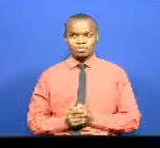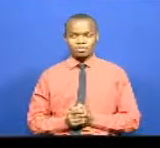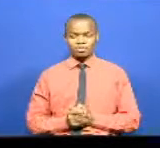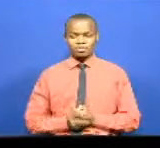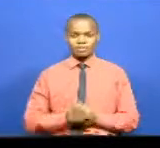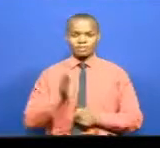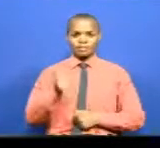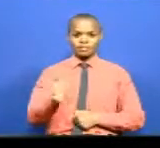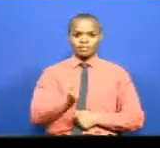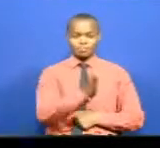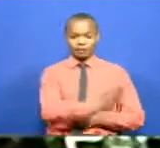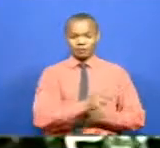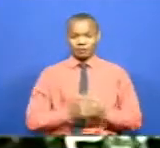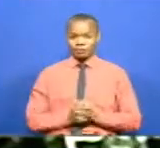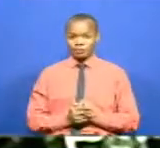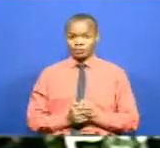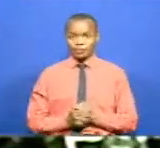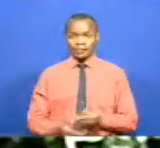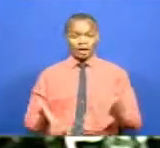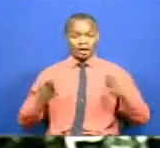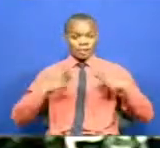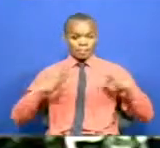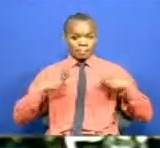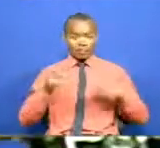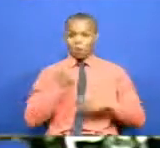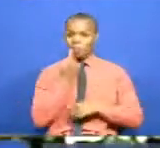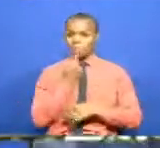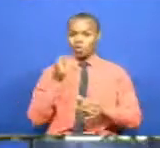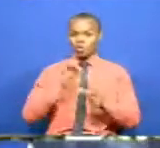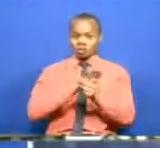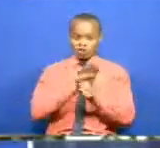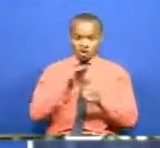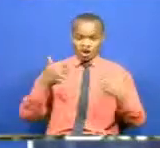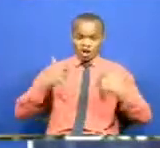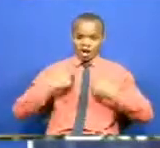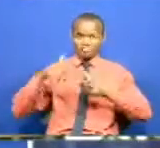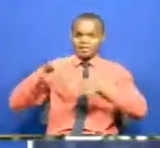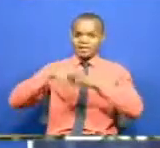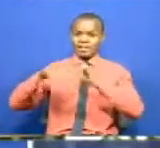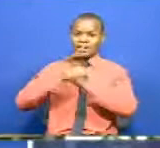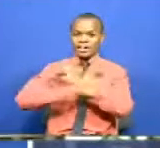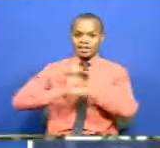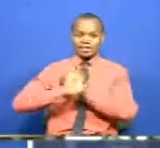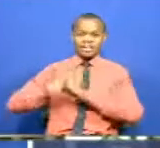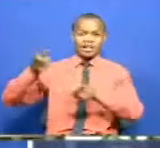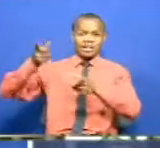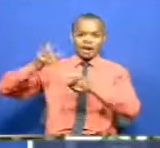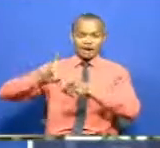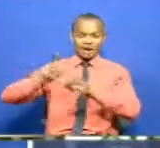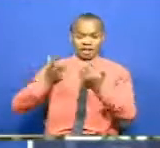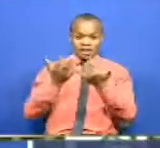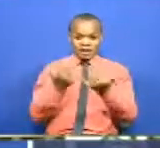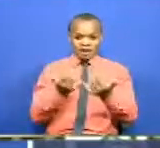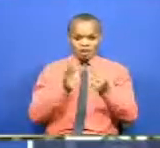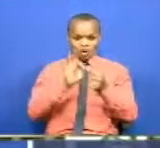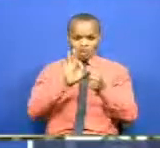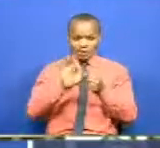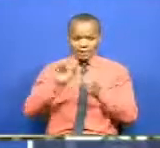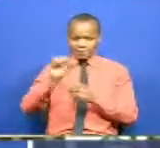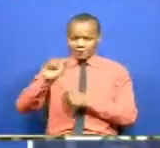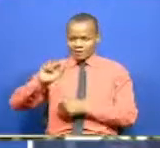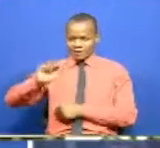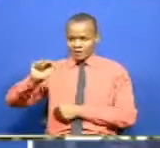Kwingineko mtazamaji, idadi ya watu walioambukizwa virusi vya corona nchini imeongezeka na kufikia watu